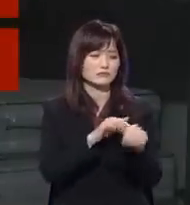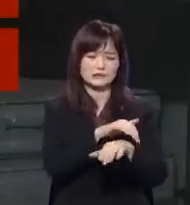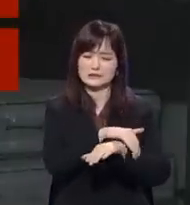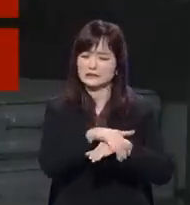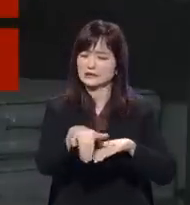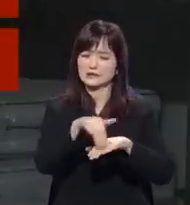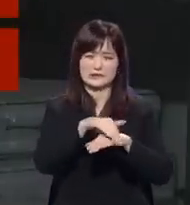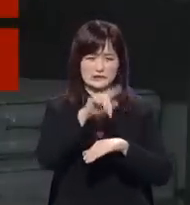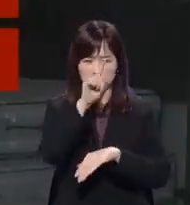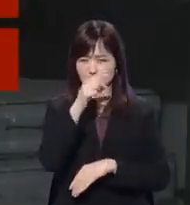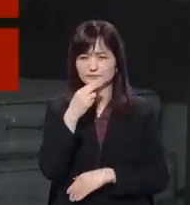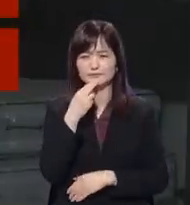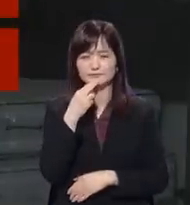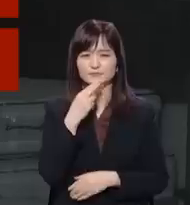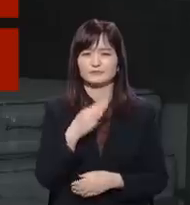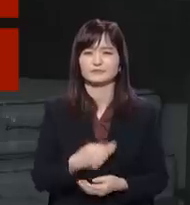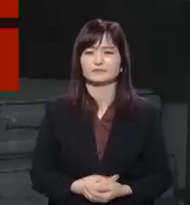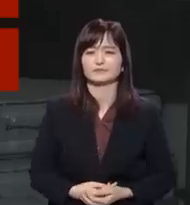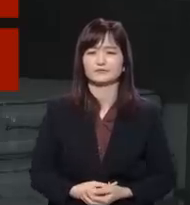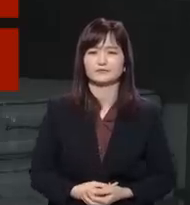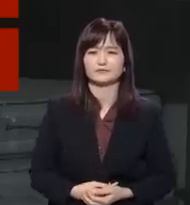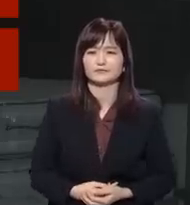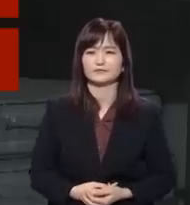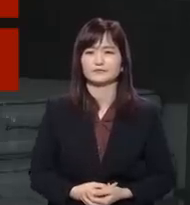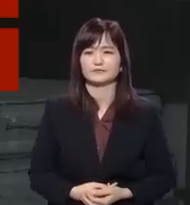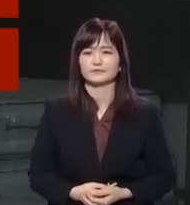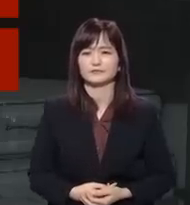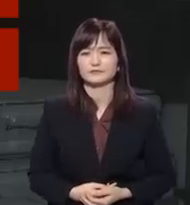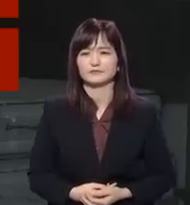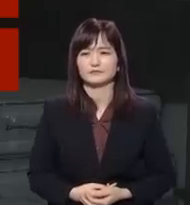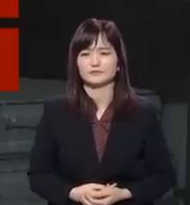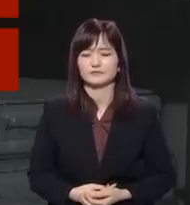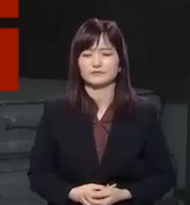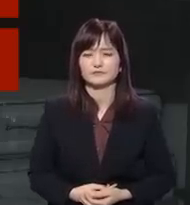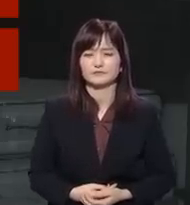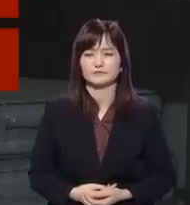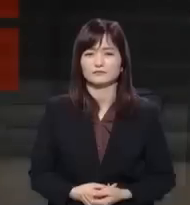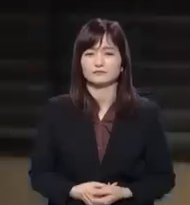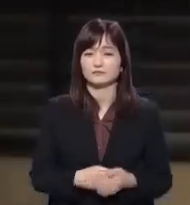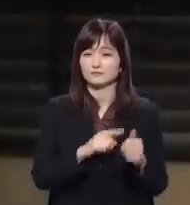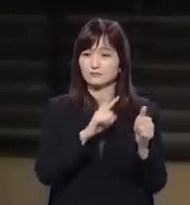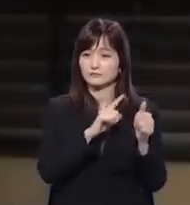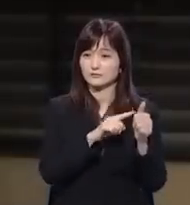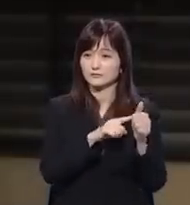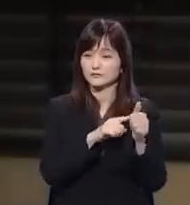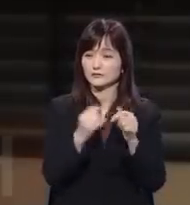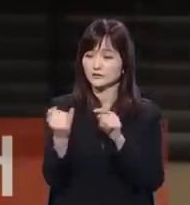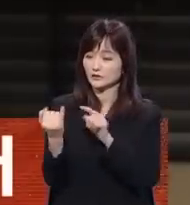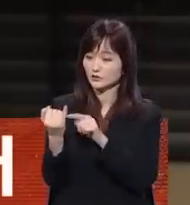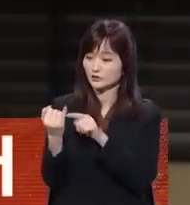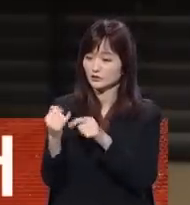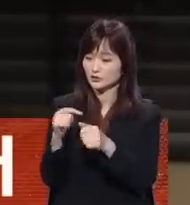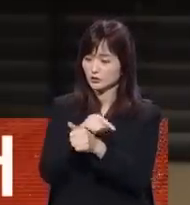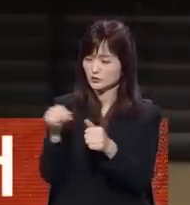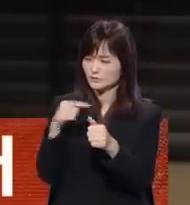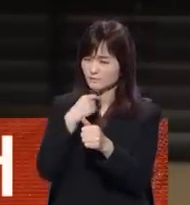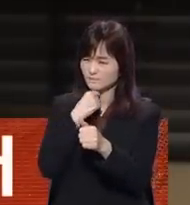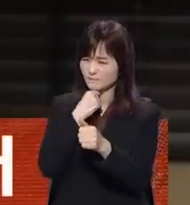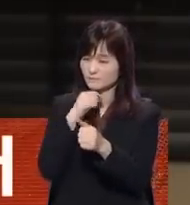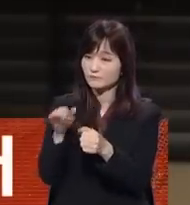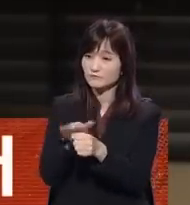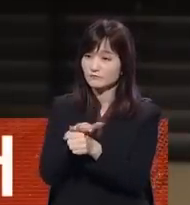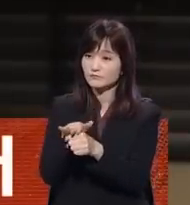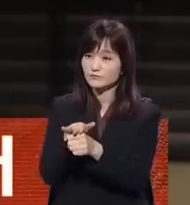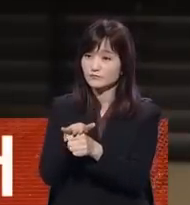전혀 안 그러니까 상황이었던 겁니다 마지막으로 지적하신 것처럼 그런 사람이 그렇게 죽이 고 싶도록 사랑하는 여성의 마지막 순간을